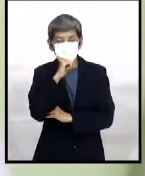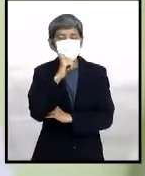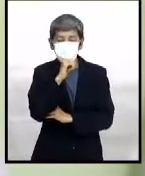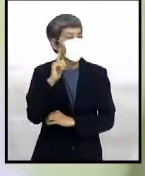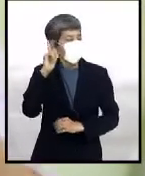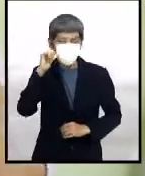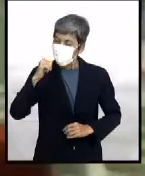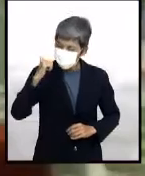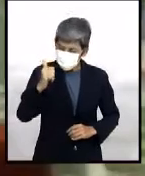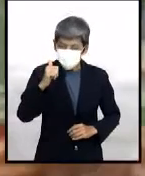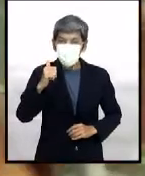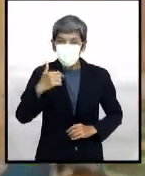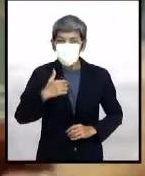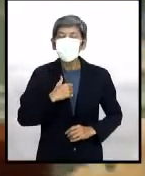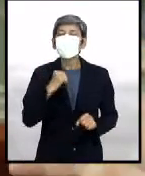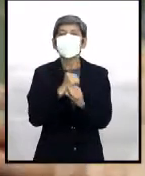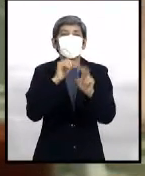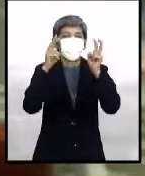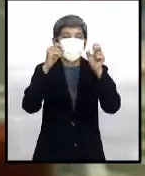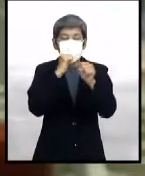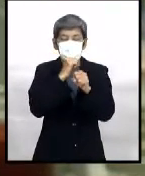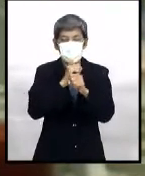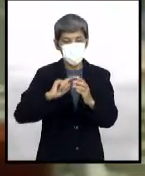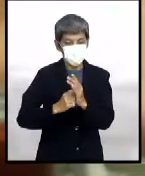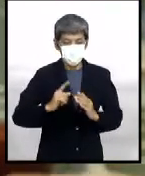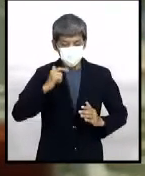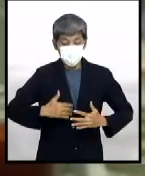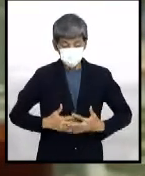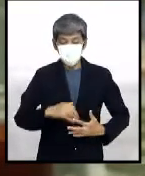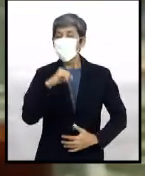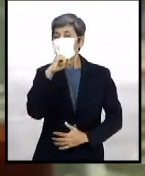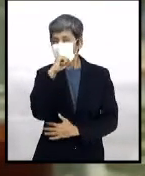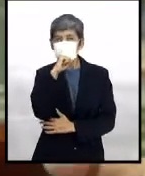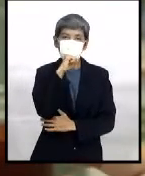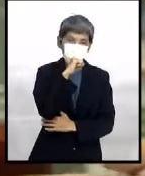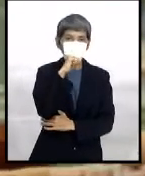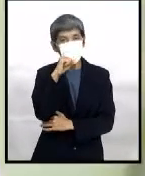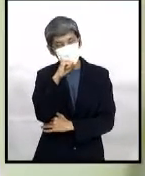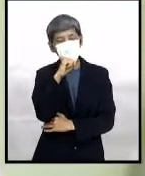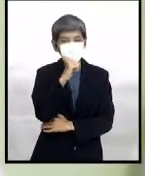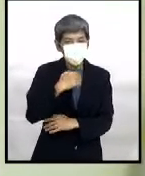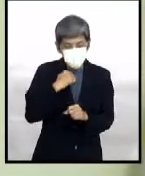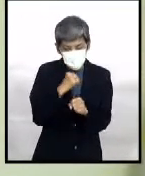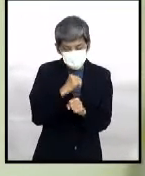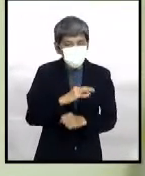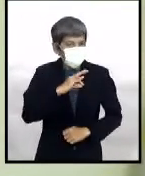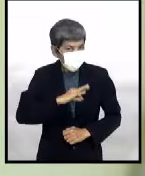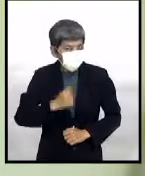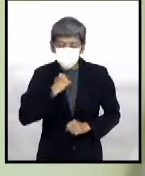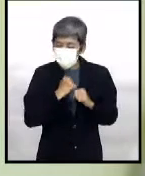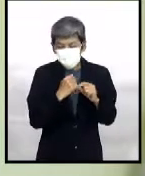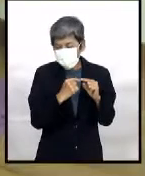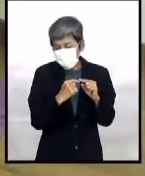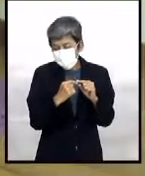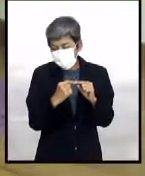าร์ทยังสู้แม่ไม่ได้ก็เลยจัดอีเวนต์กับเด็กมาก็คือเริ่มจากแม่ท้องร้องเพลงแล้วก็ทำและชักติดใจชักต่